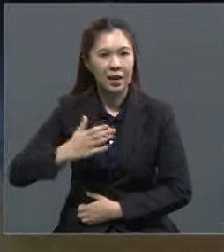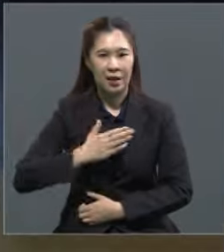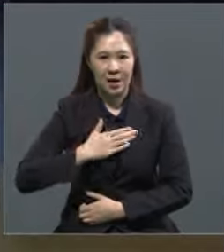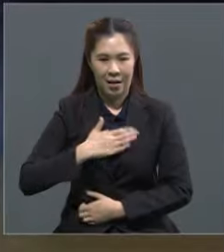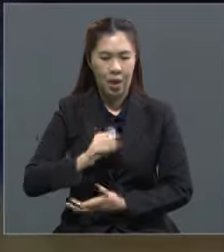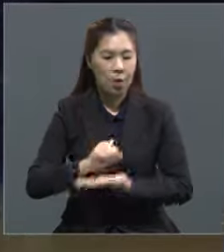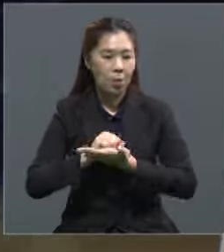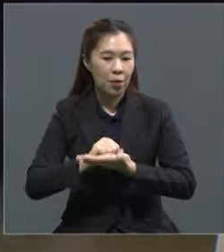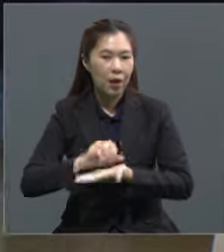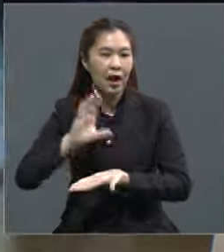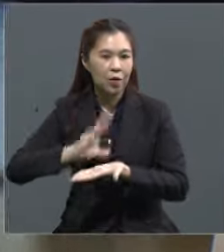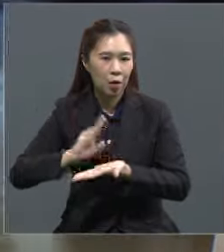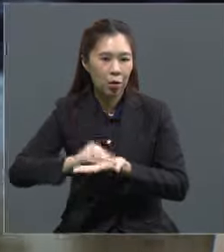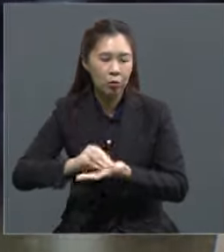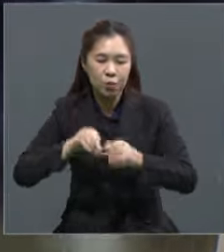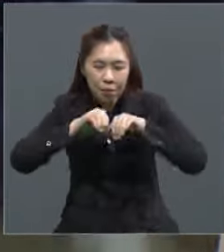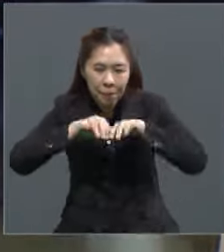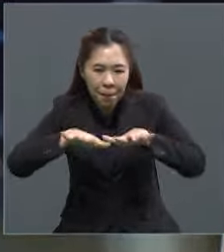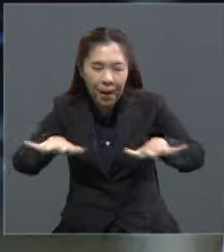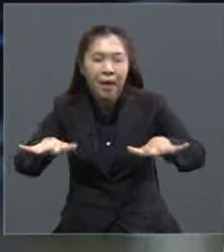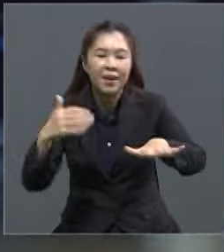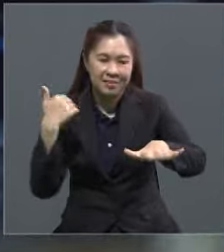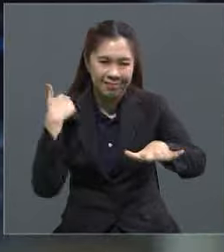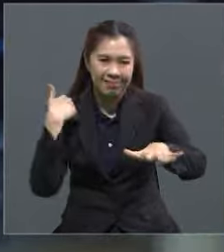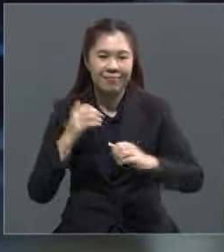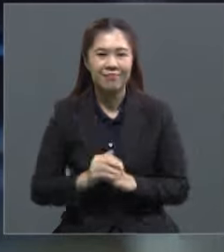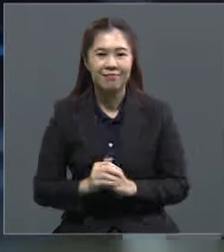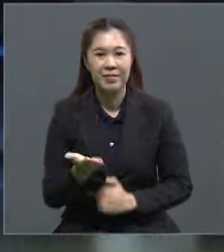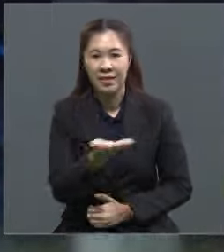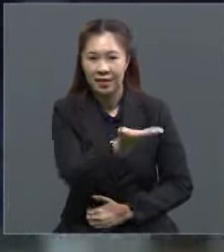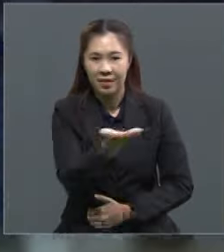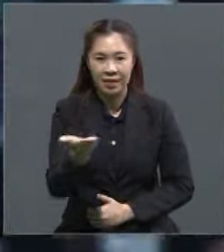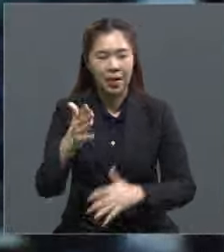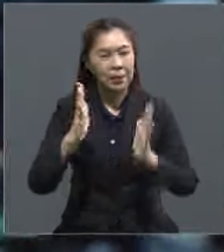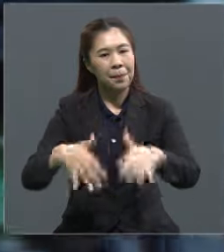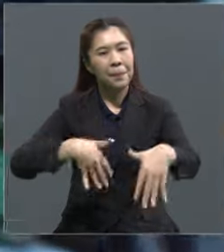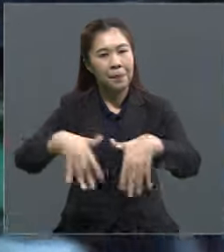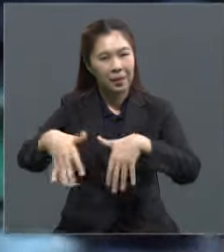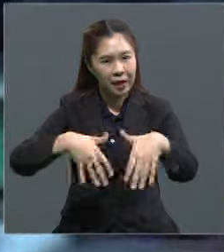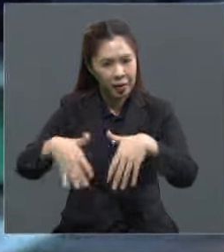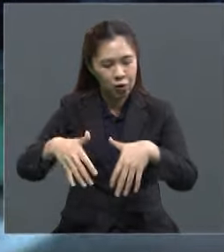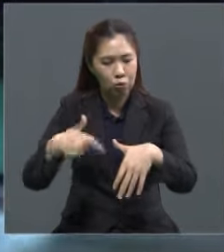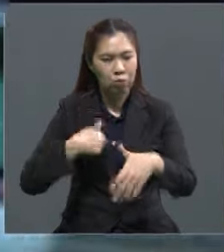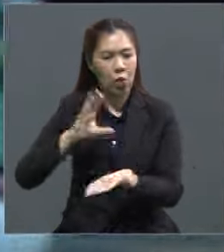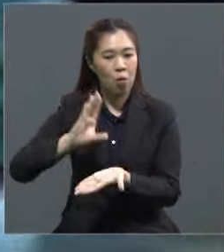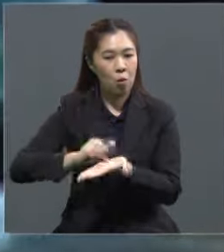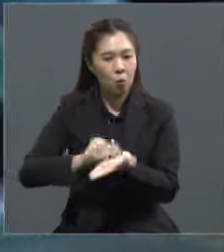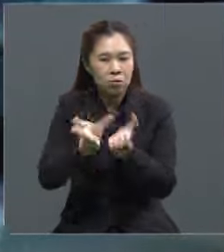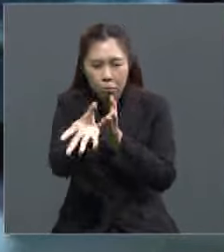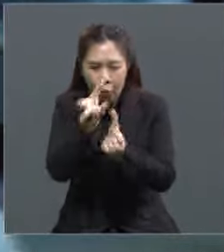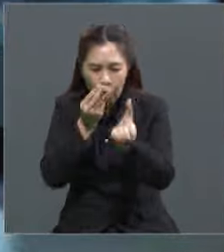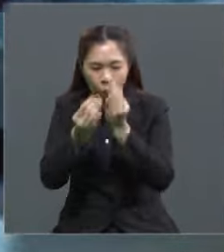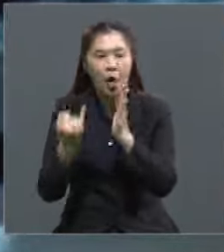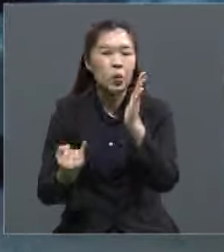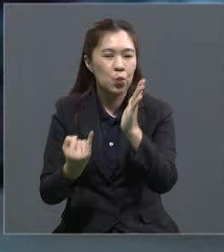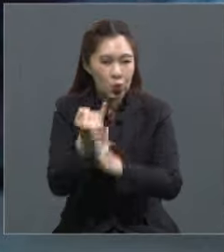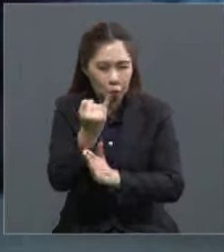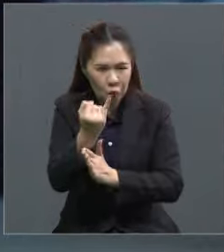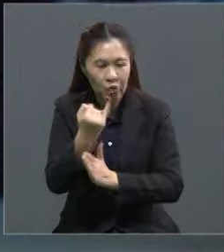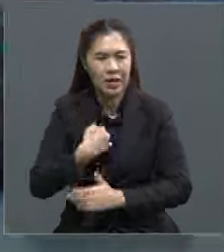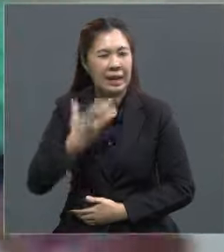บริการข้อมูลเหล่านี้ออกไปอย่างต่อเนื่องเพราะฉะนั้นพี่น้องประชาชนจะได้รับข้อมูลที่ถูกต้องก็จะไม่เกิดความกังวลหรือ